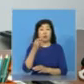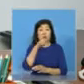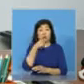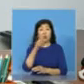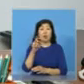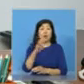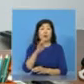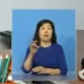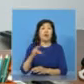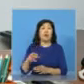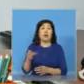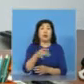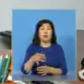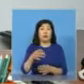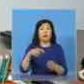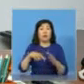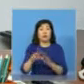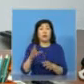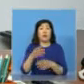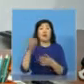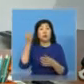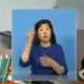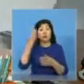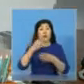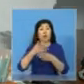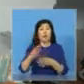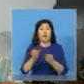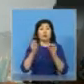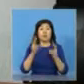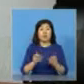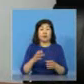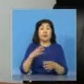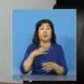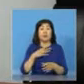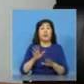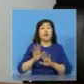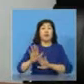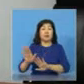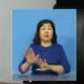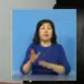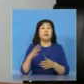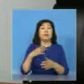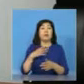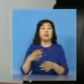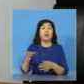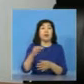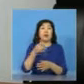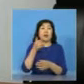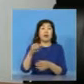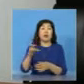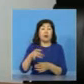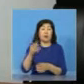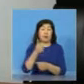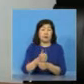әкімі аппаратының әлеуметтік қорғау және мәдениет бөлімінің бас маманы, аудан әкімінің орынбасары қызметін атқарды. Одан соң Ақтөбе